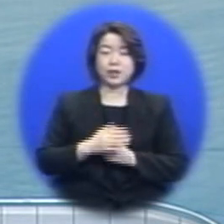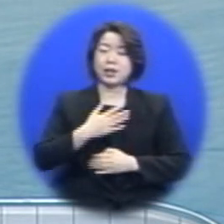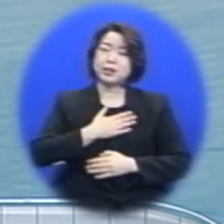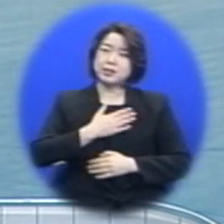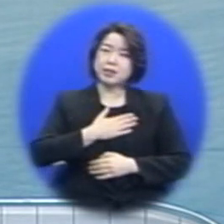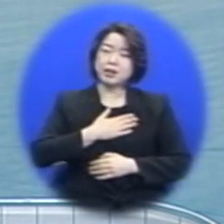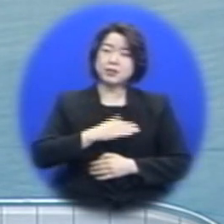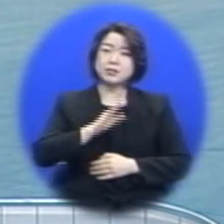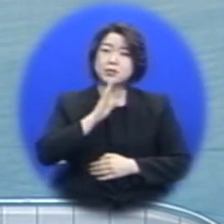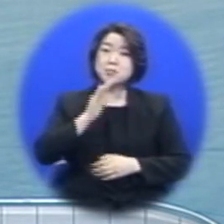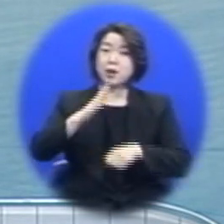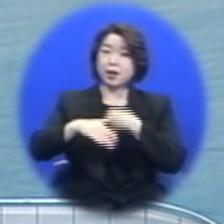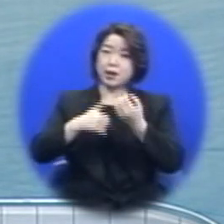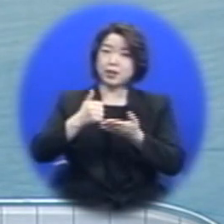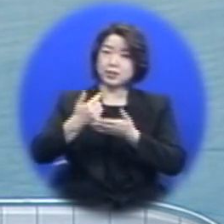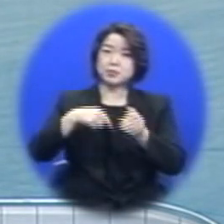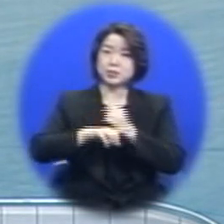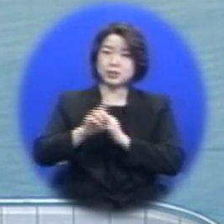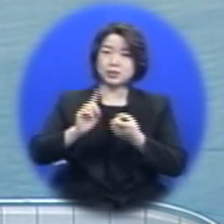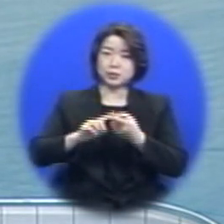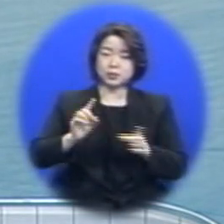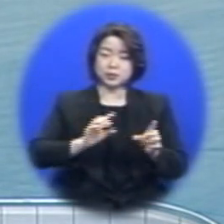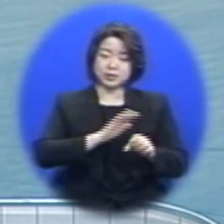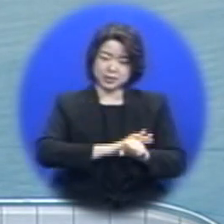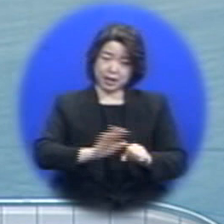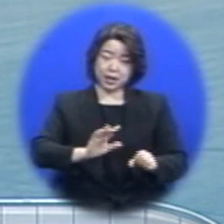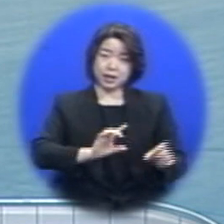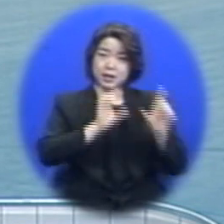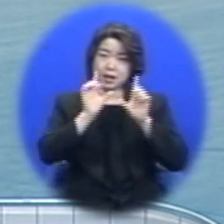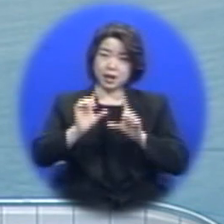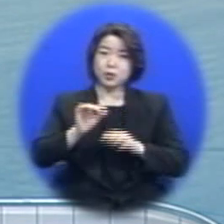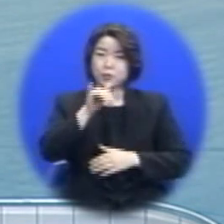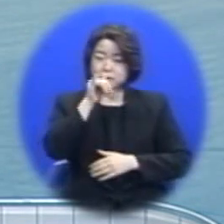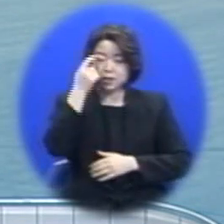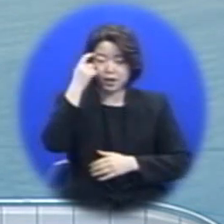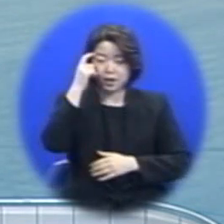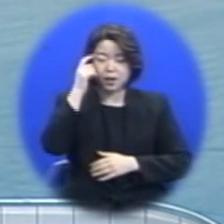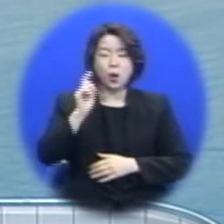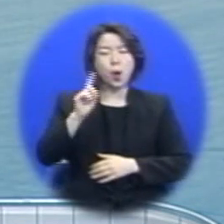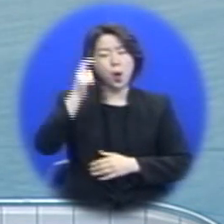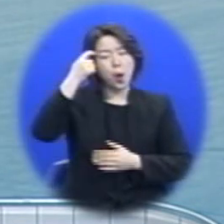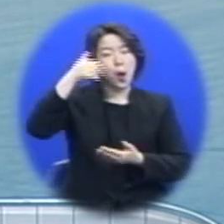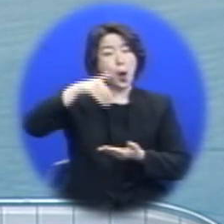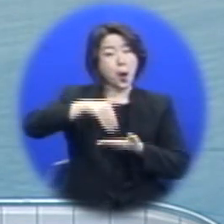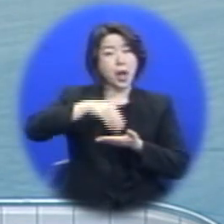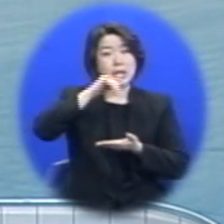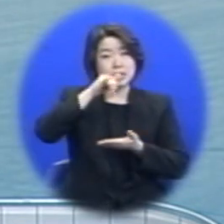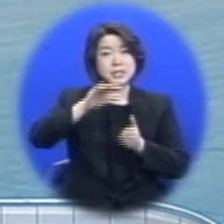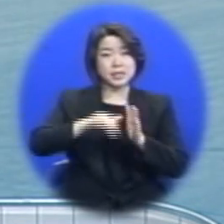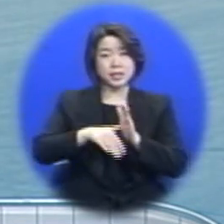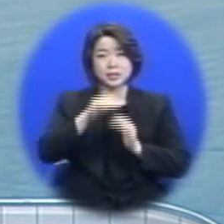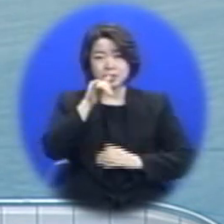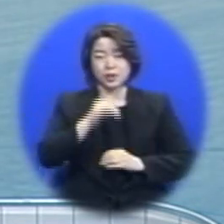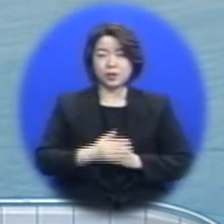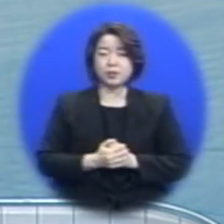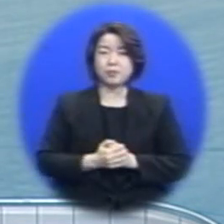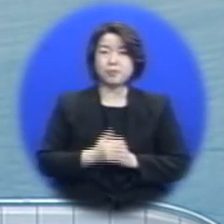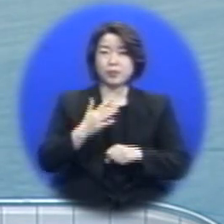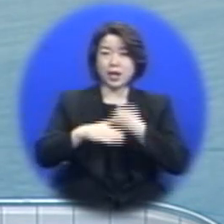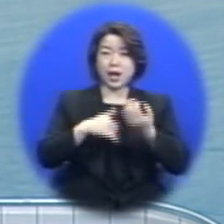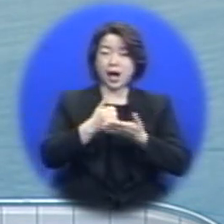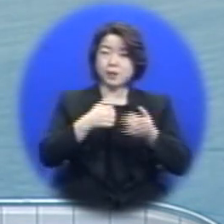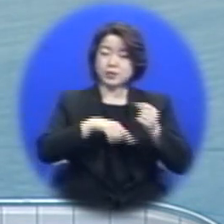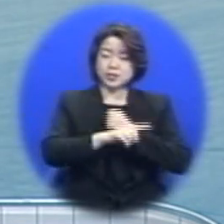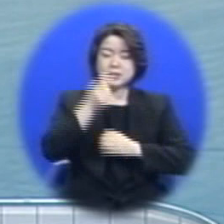나는 정말 하나님의 뜻대로 잘 하고 있나, 그런 어떤 회의가 올 때가 있습니다. 하나님의